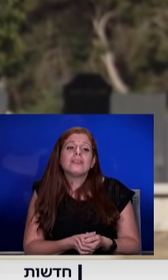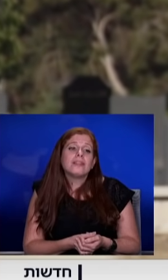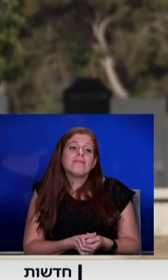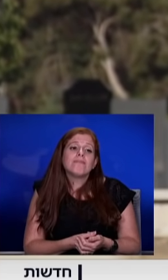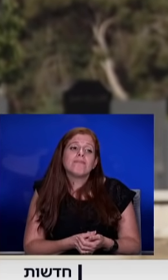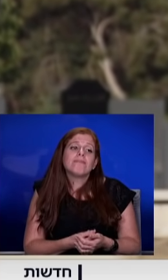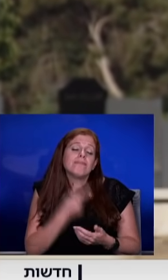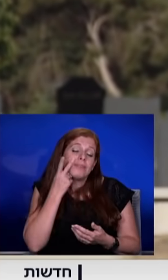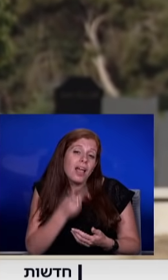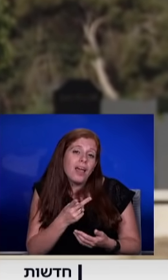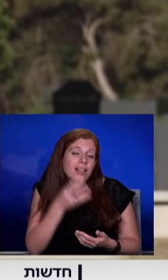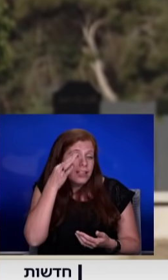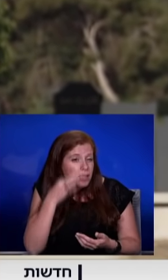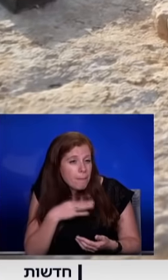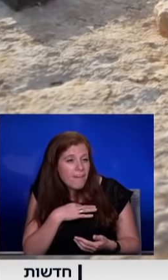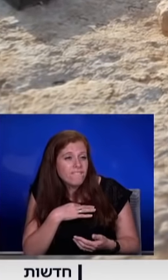תראה, אתה שם לב,